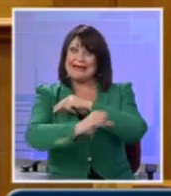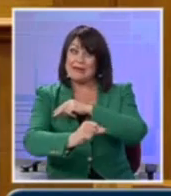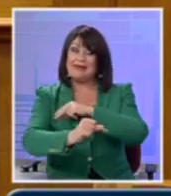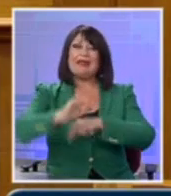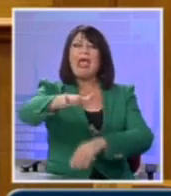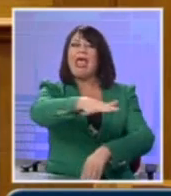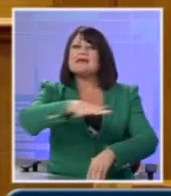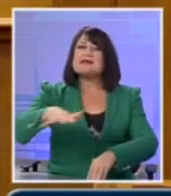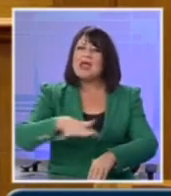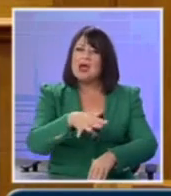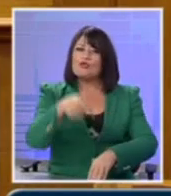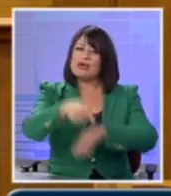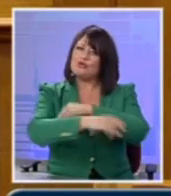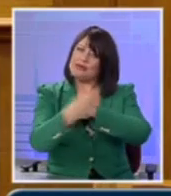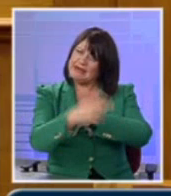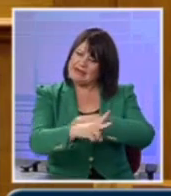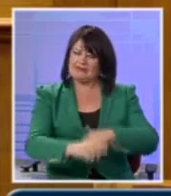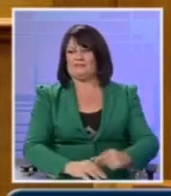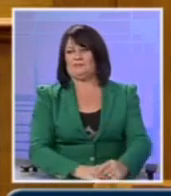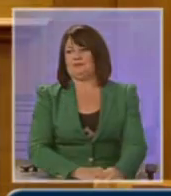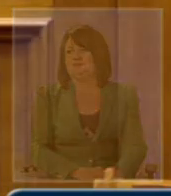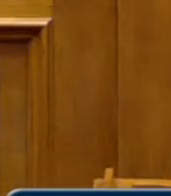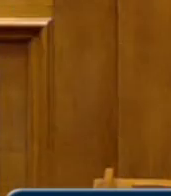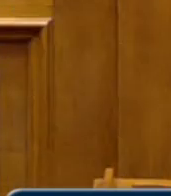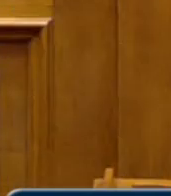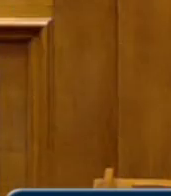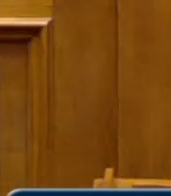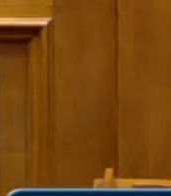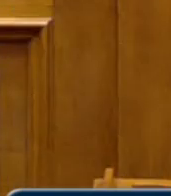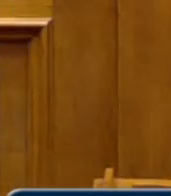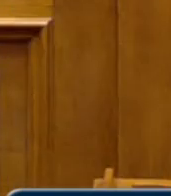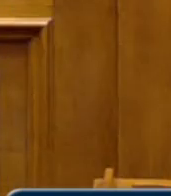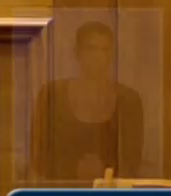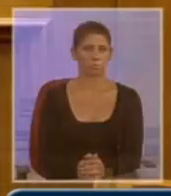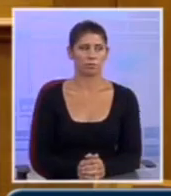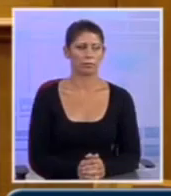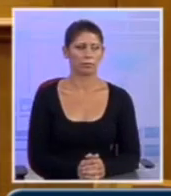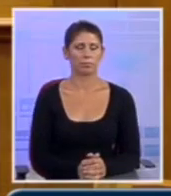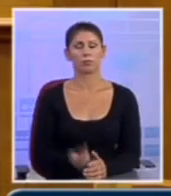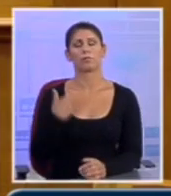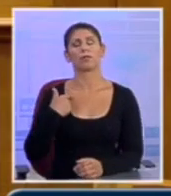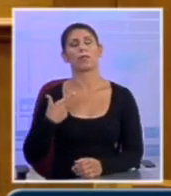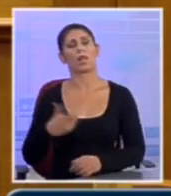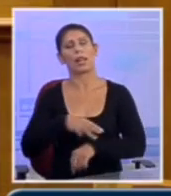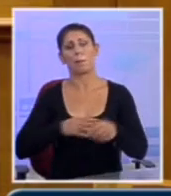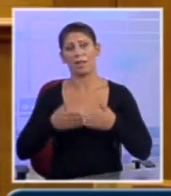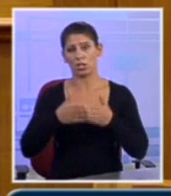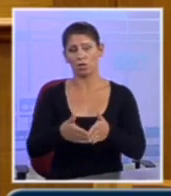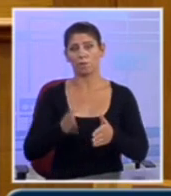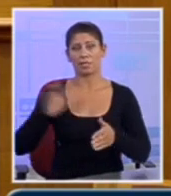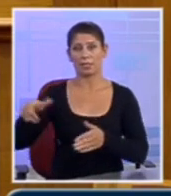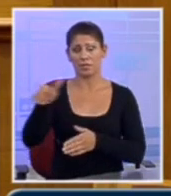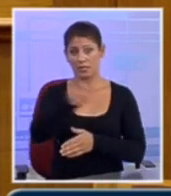Αιγαίου και ο Γενικός Γραμματέας της. Για το λιμενικό σώμα, η στήριξη του λιμενικού σώματος στην προσπάθεια των στελεχών